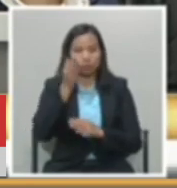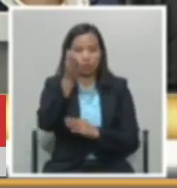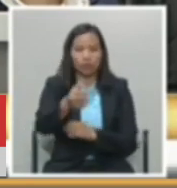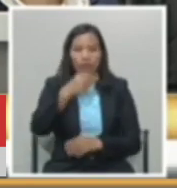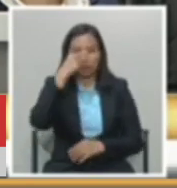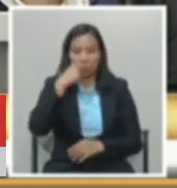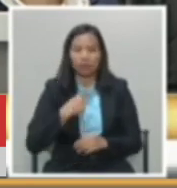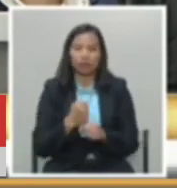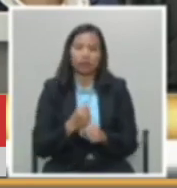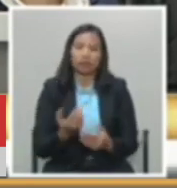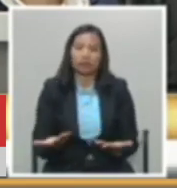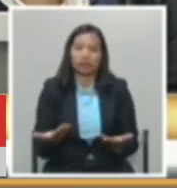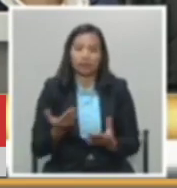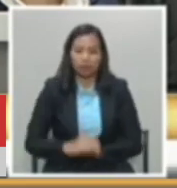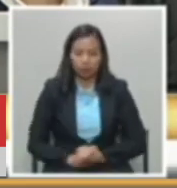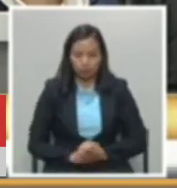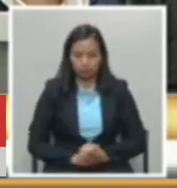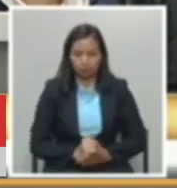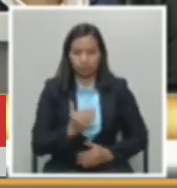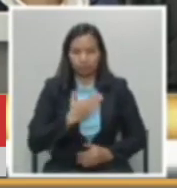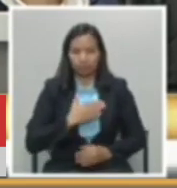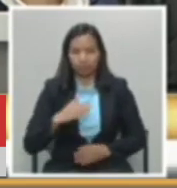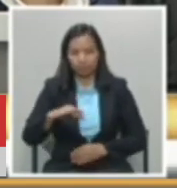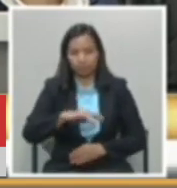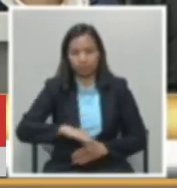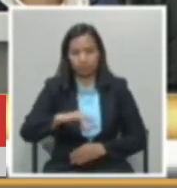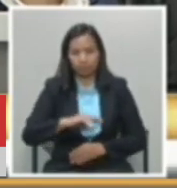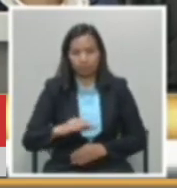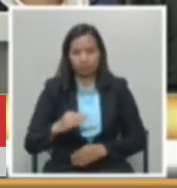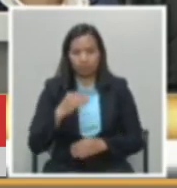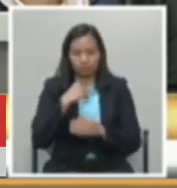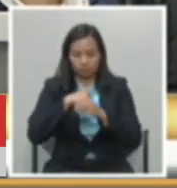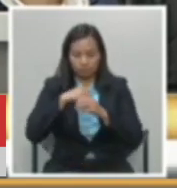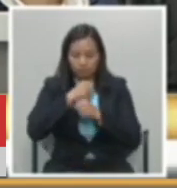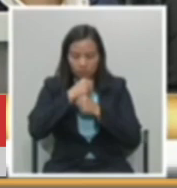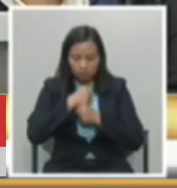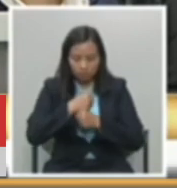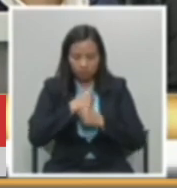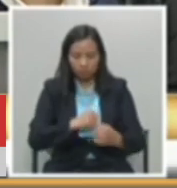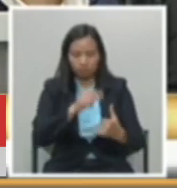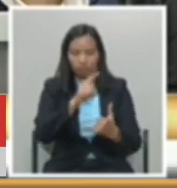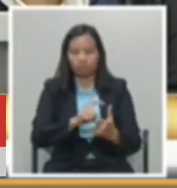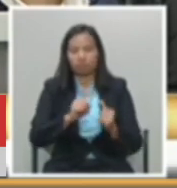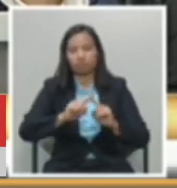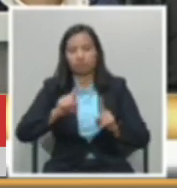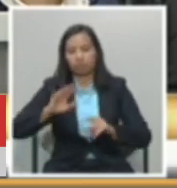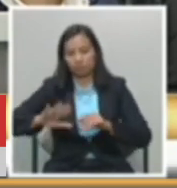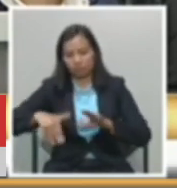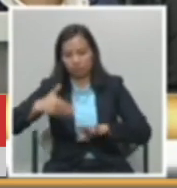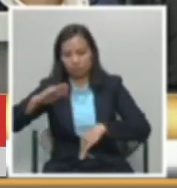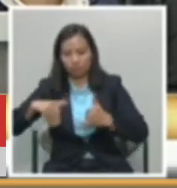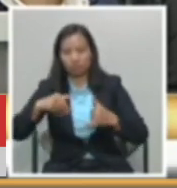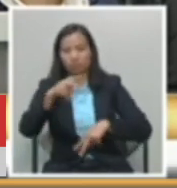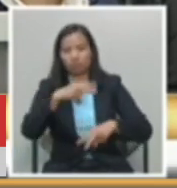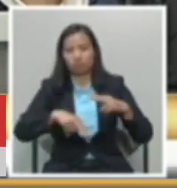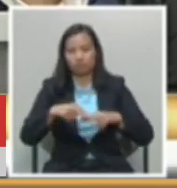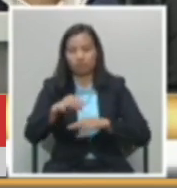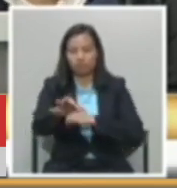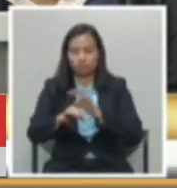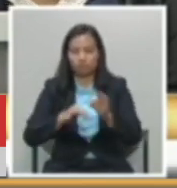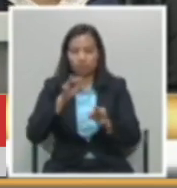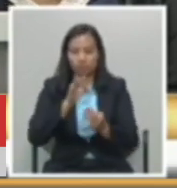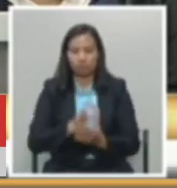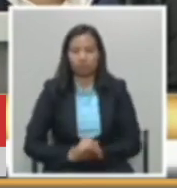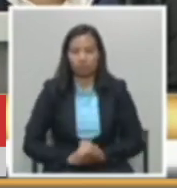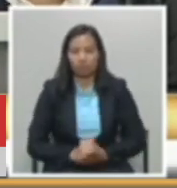ศชาติจะเป็นอย่างไรเราผู้ใหญ่นะวันจะร่วงโรยแต่เขาจะต้องขึ้นมา ดูแลบ้านเมืองแทนพวกเราเพราะนั้น